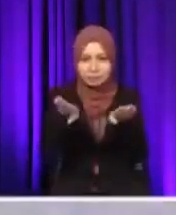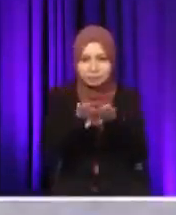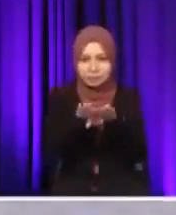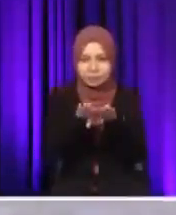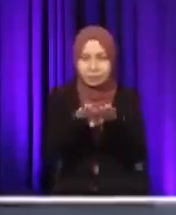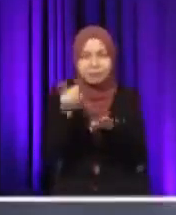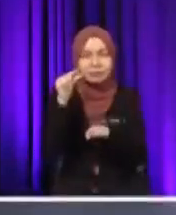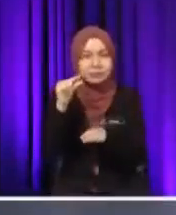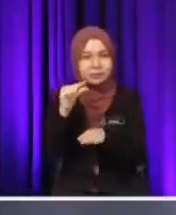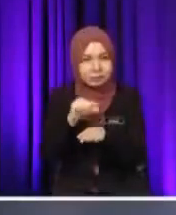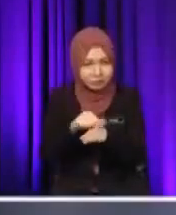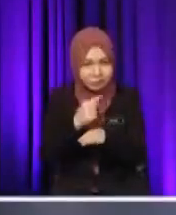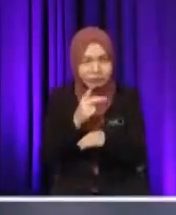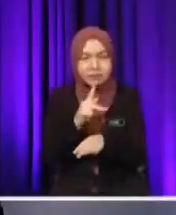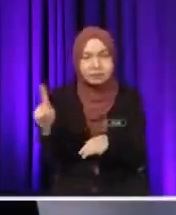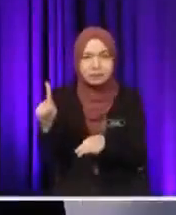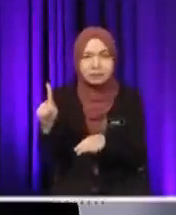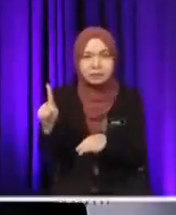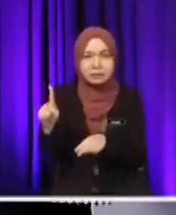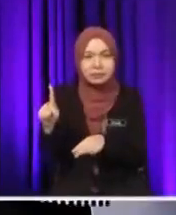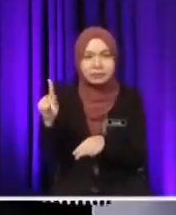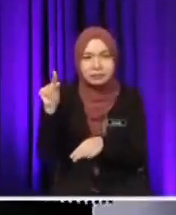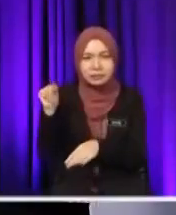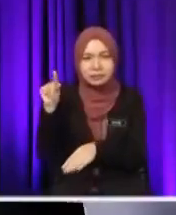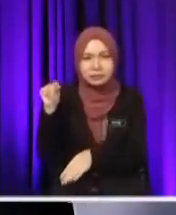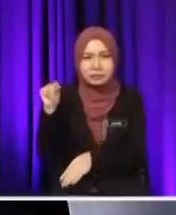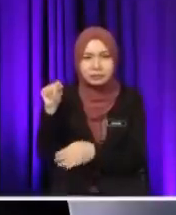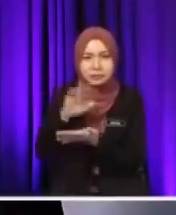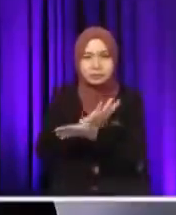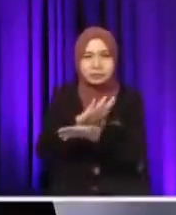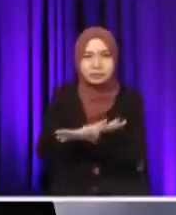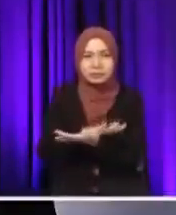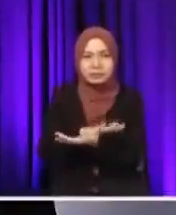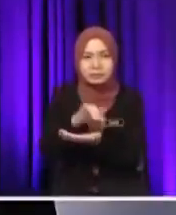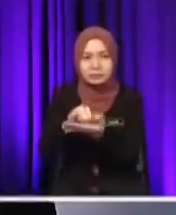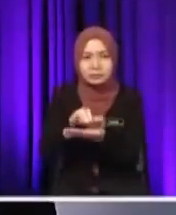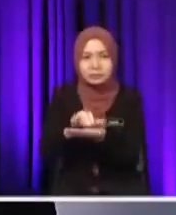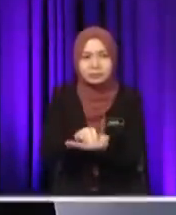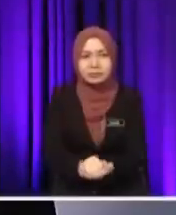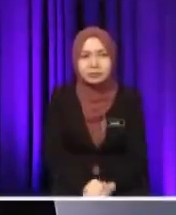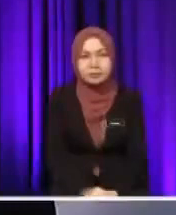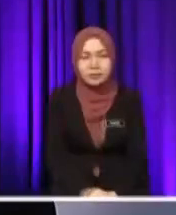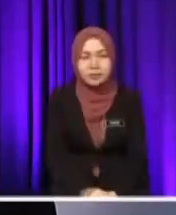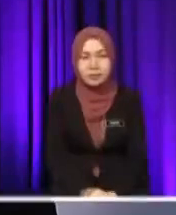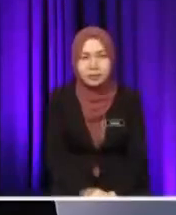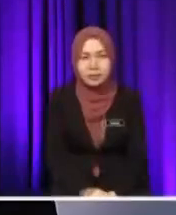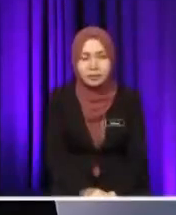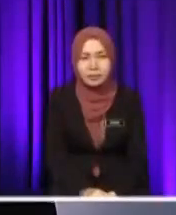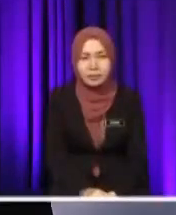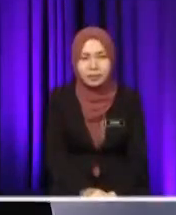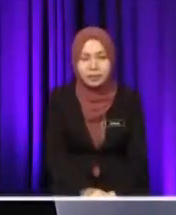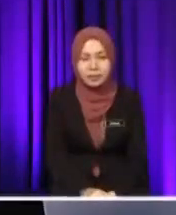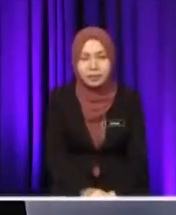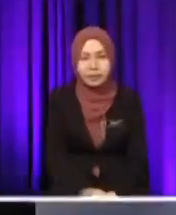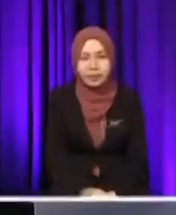Dekat bawah, bang. Oh, stiker pun kena ikut. Okey, bentuk dia kan. Kita kena tutup. Dah kering dah ni? Dah.